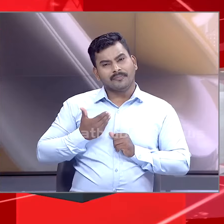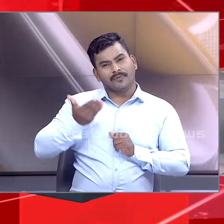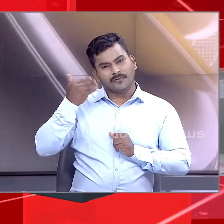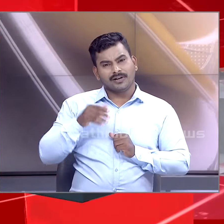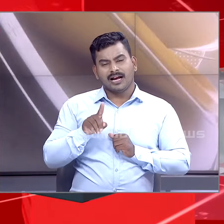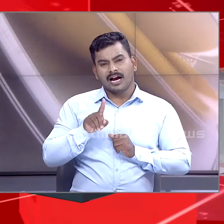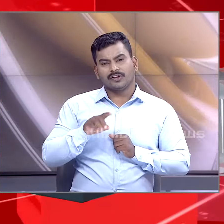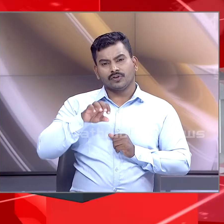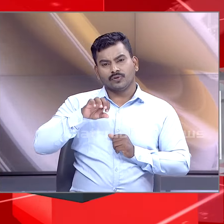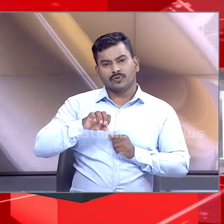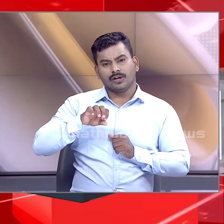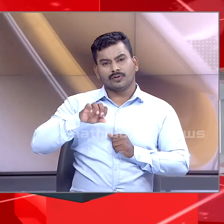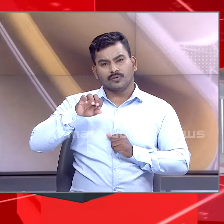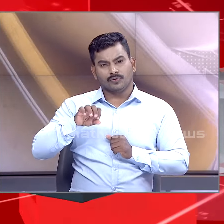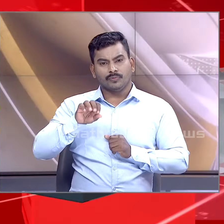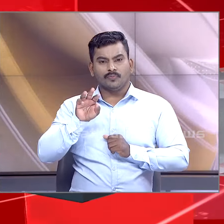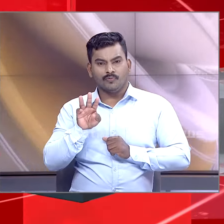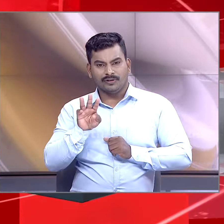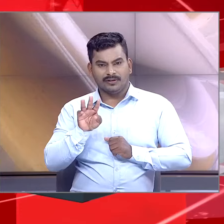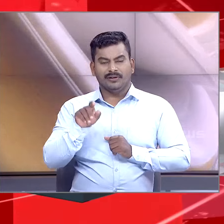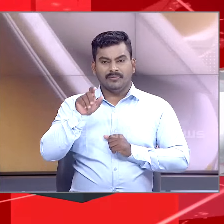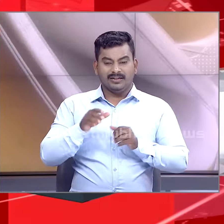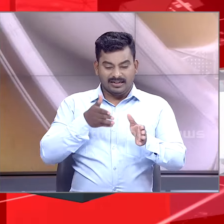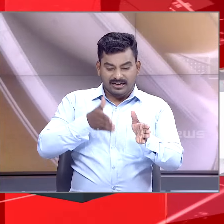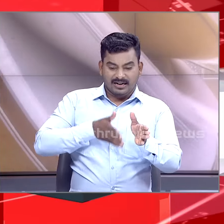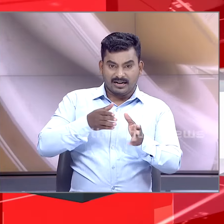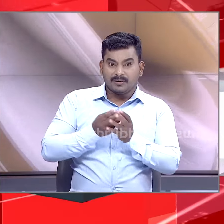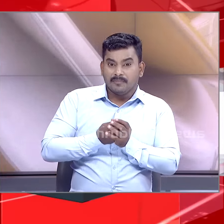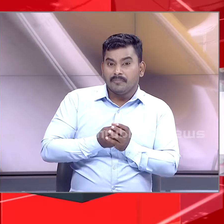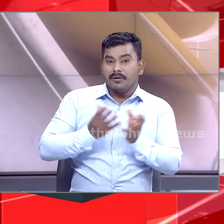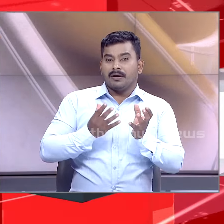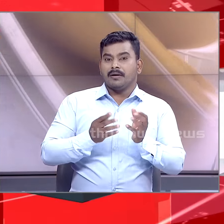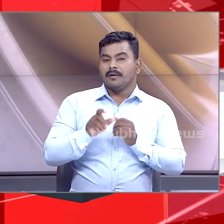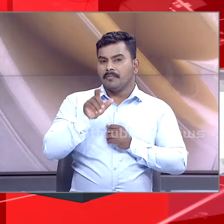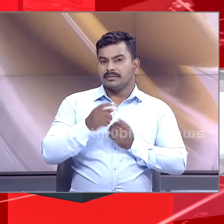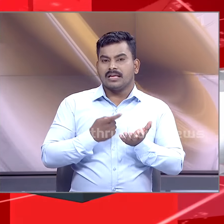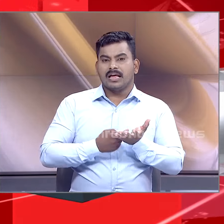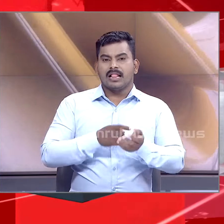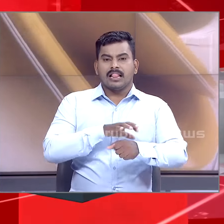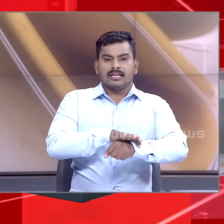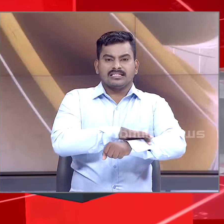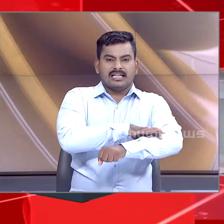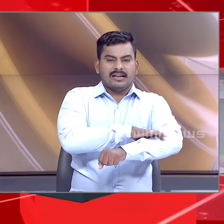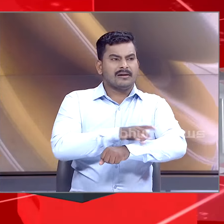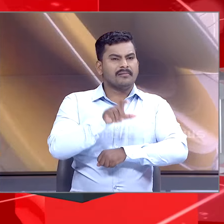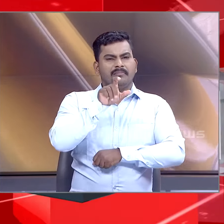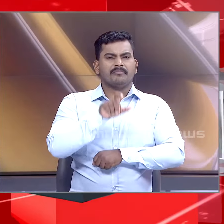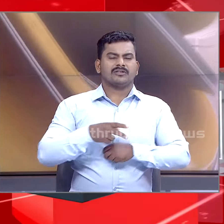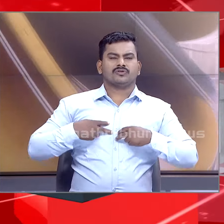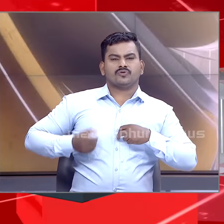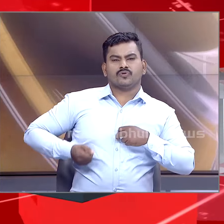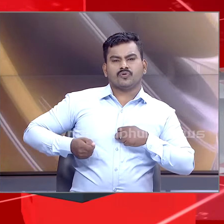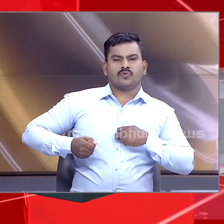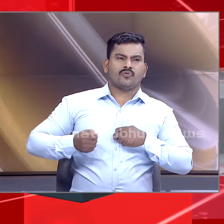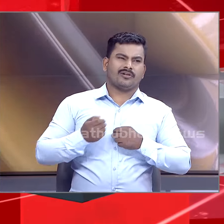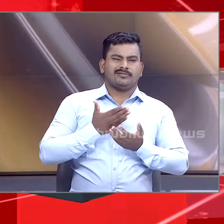1993 ട്രെയിൻ സ്ഫോടന കേസിൽ അബ്ദുൽ കരീം തുണ്ടയെ കുറ്റമുക്തനാക്കി. തെളിവുകളുടെ അഭാവം ചൂണ്ടിക്കാട്ടിയാണ് രാജസ്ഥാൻ പ്രത്യേക കോടതി കുറ്റമുക്തനാക്കിയത്. മറ്റ് നിരവധി